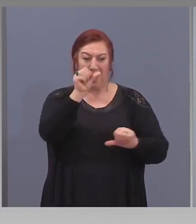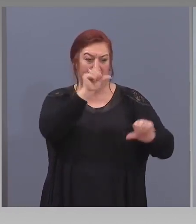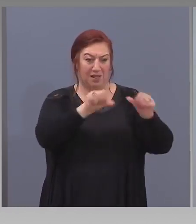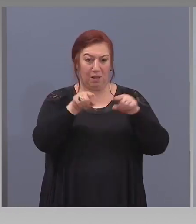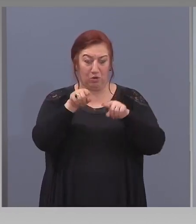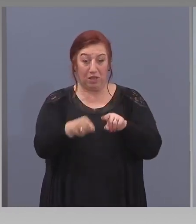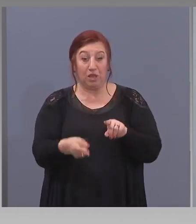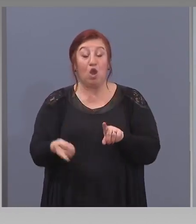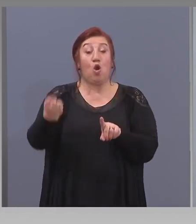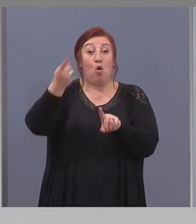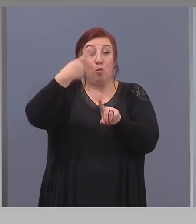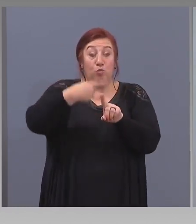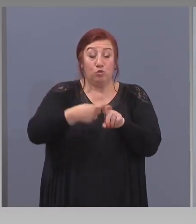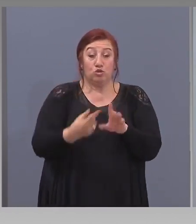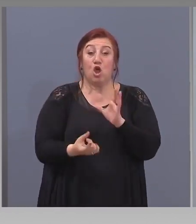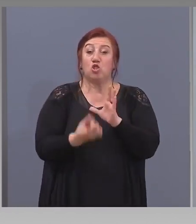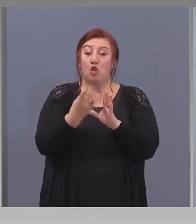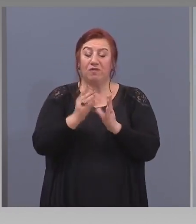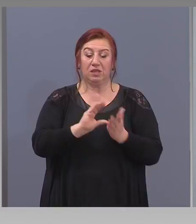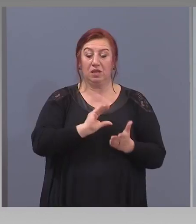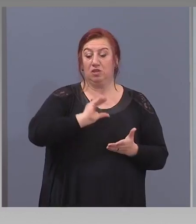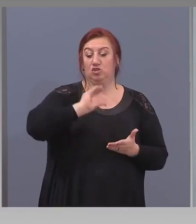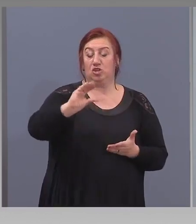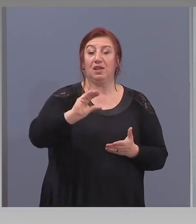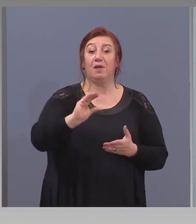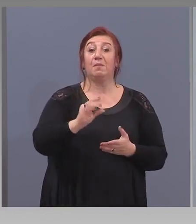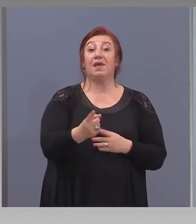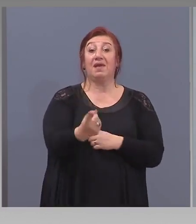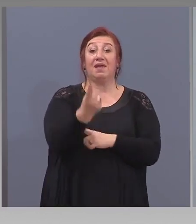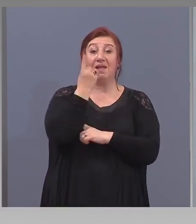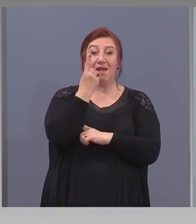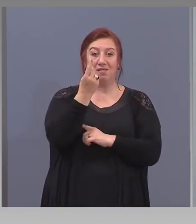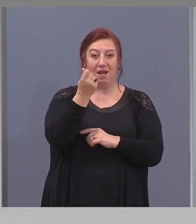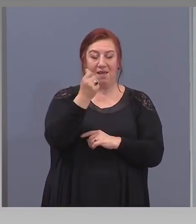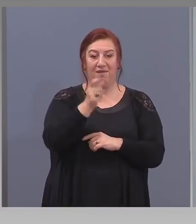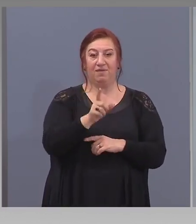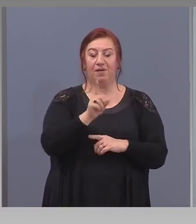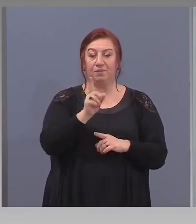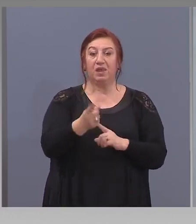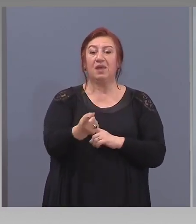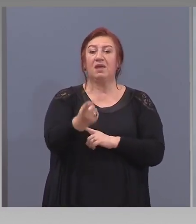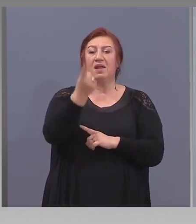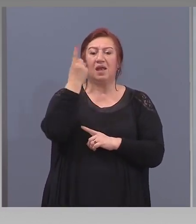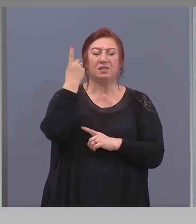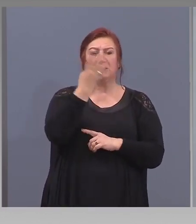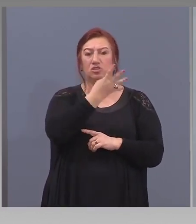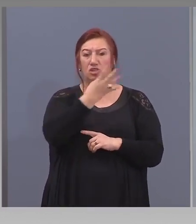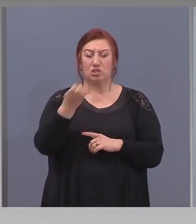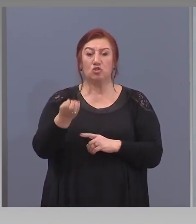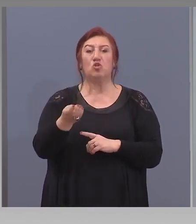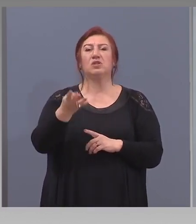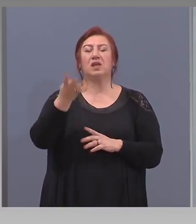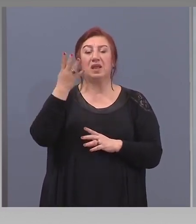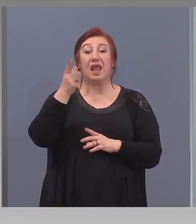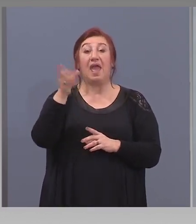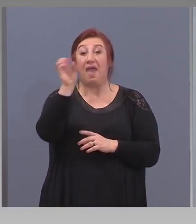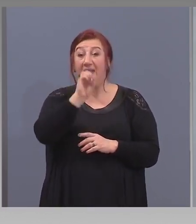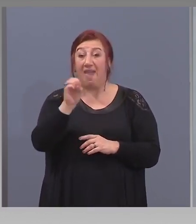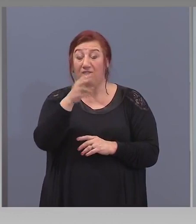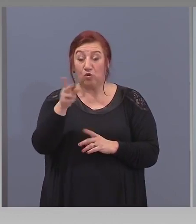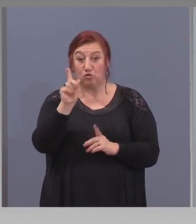сега ще изплатиме по 1000 лева чисти, иначе 1400 някъде ще преведеме. И тогава чак